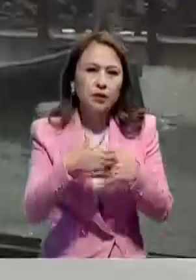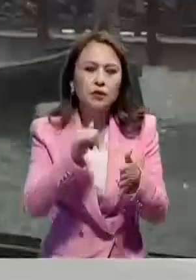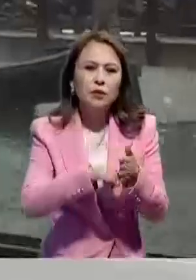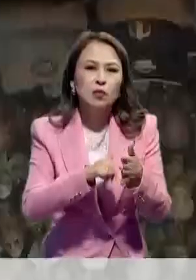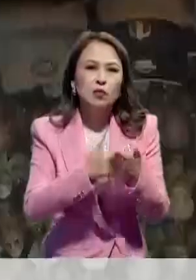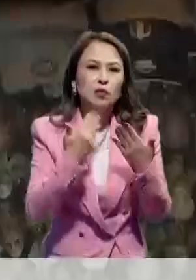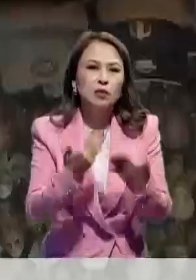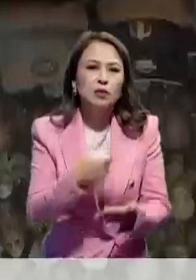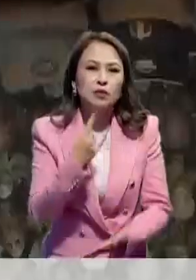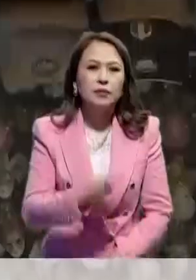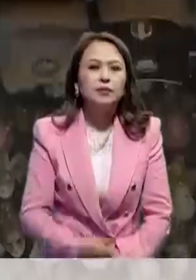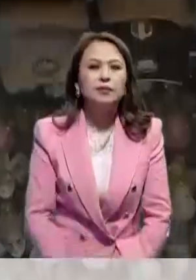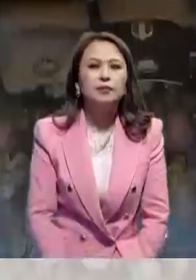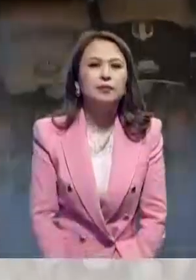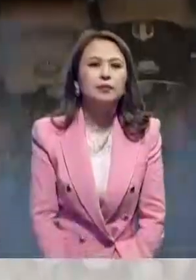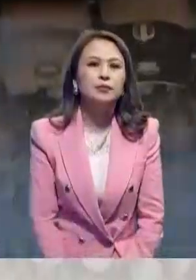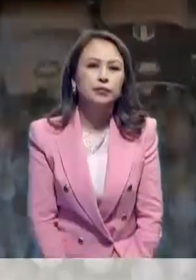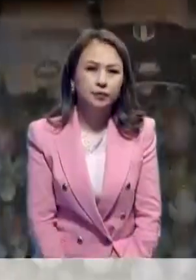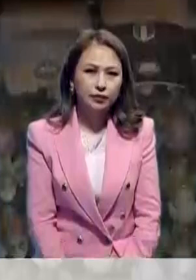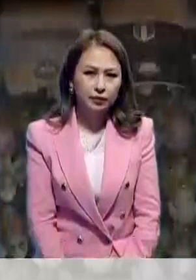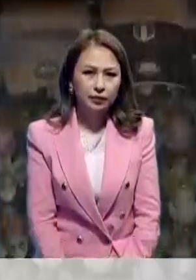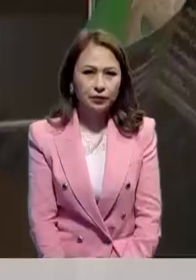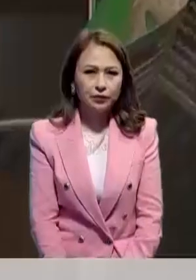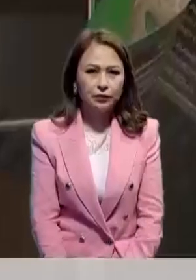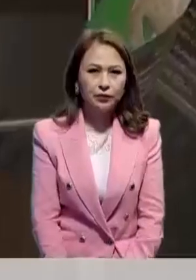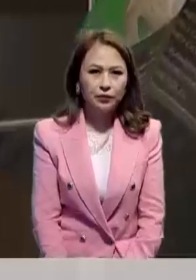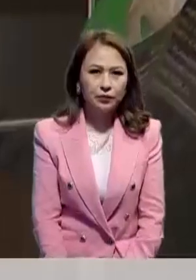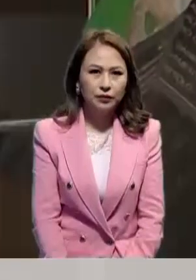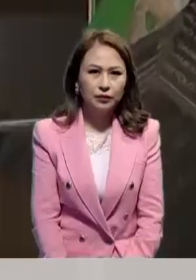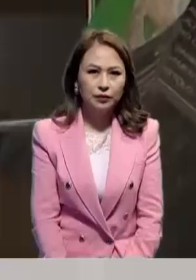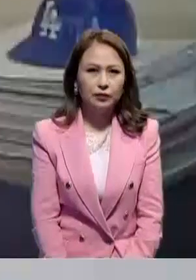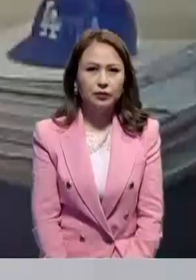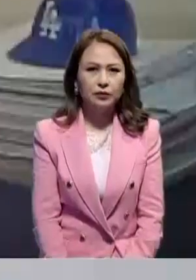енгізудің себебі осы дейді билік өкілдері.